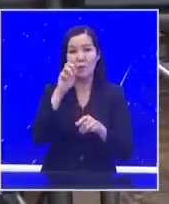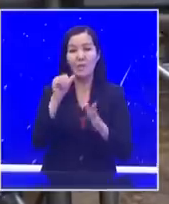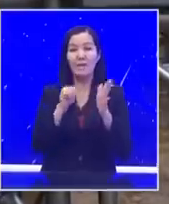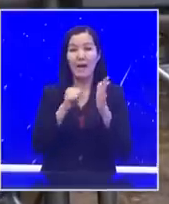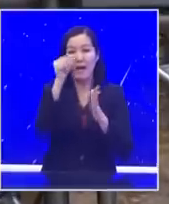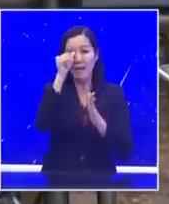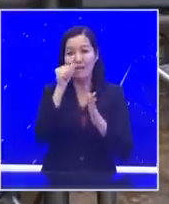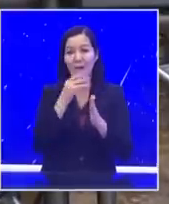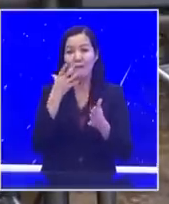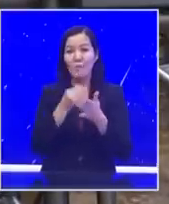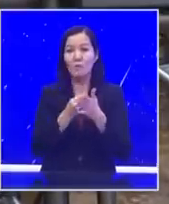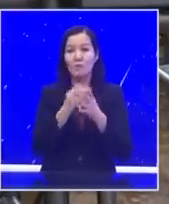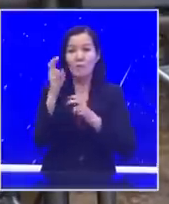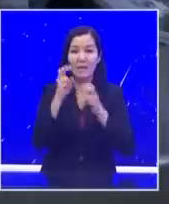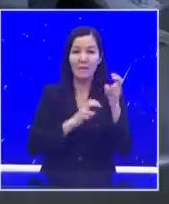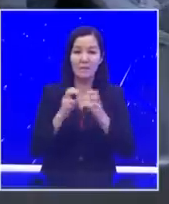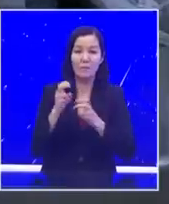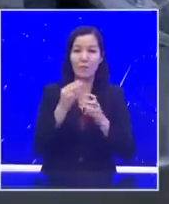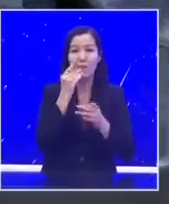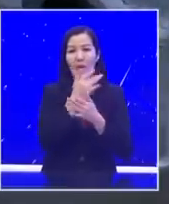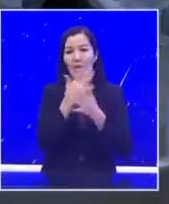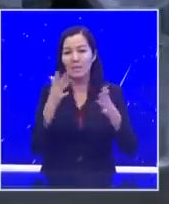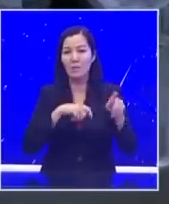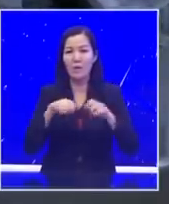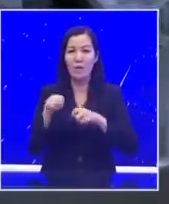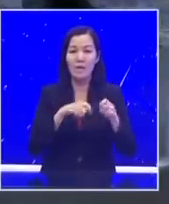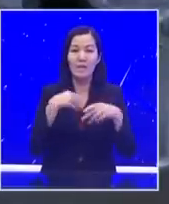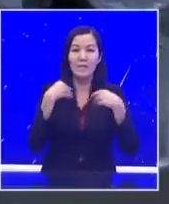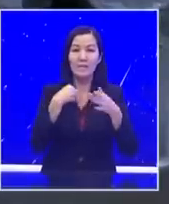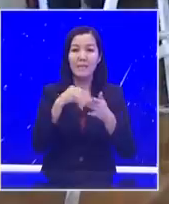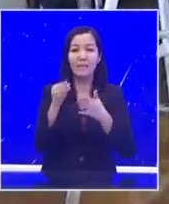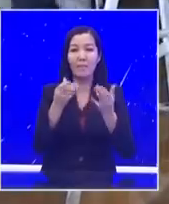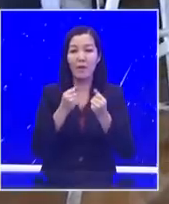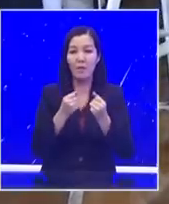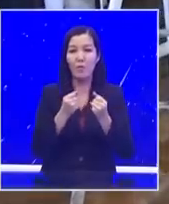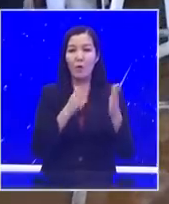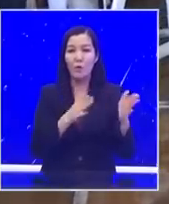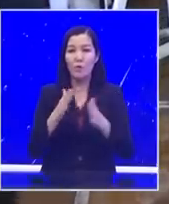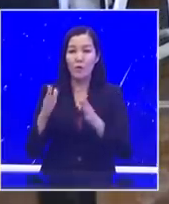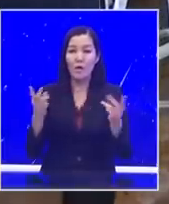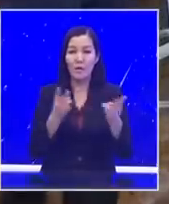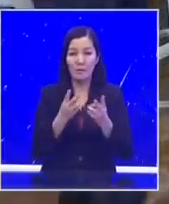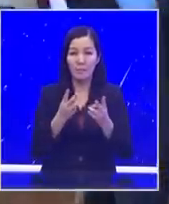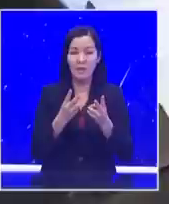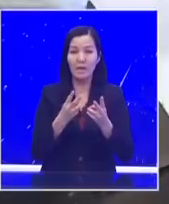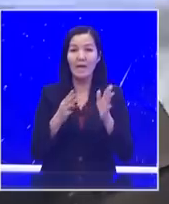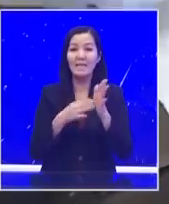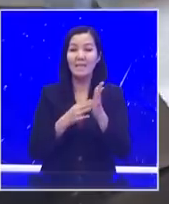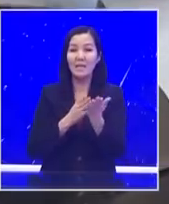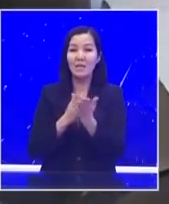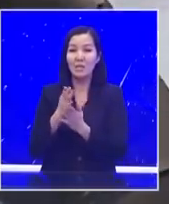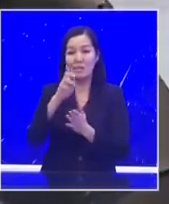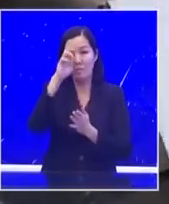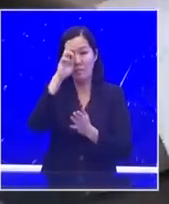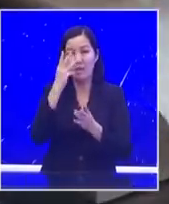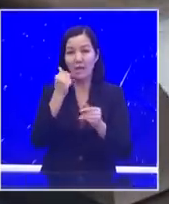Тек отандық кәсіпорындардың азық түлігімен тауарларын сатып алу үрдісін қалыптастырулары шарт. 8-шісі